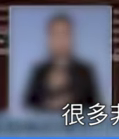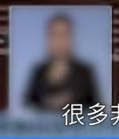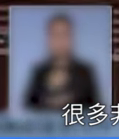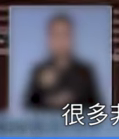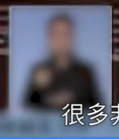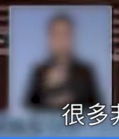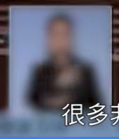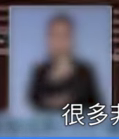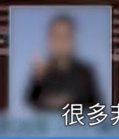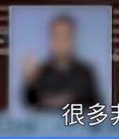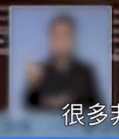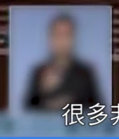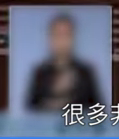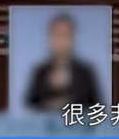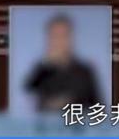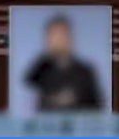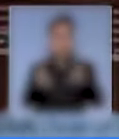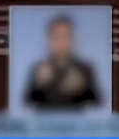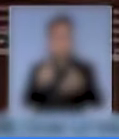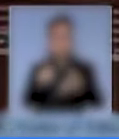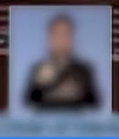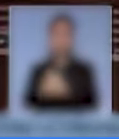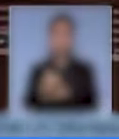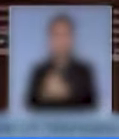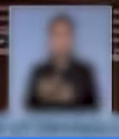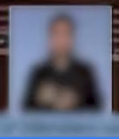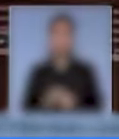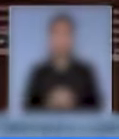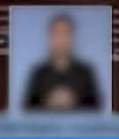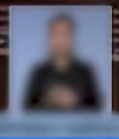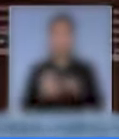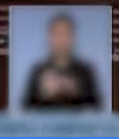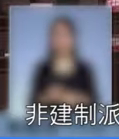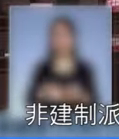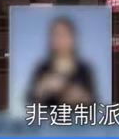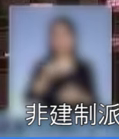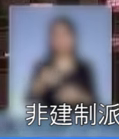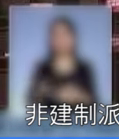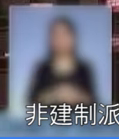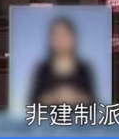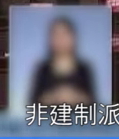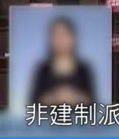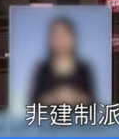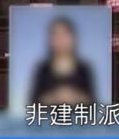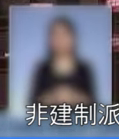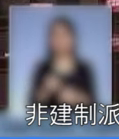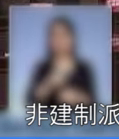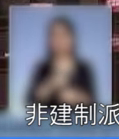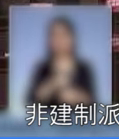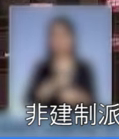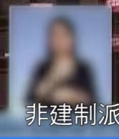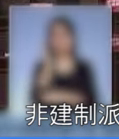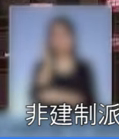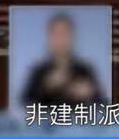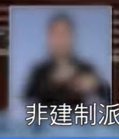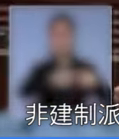很多非建制派议员，他讲很多的论点是讲紧违反基本法。非建制派的同事呢，就拿了大律师